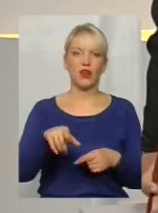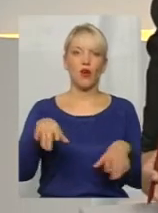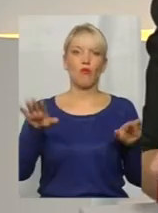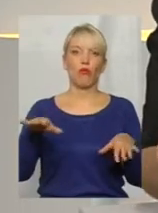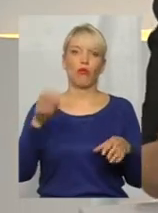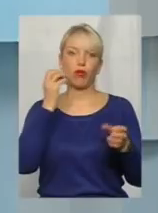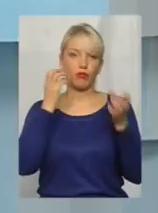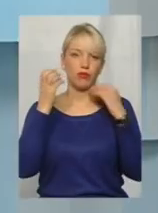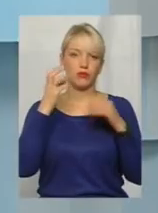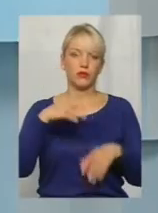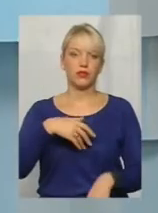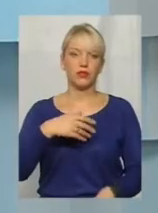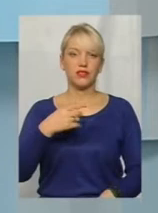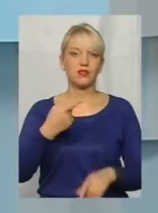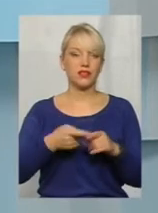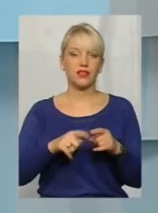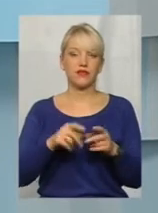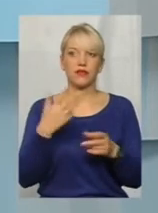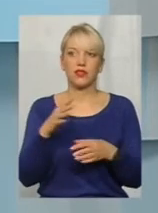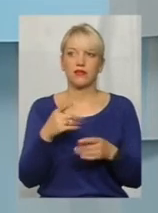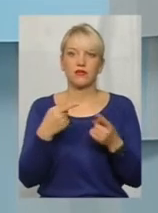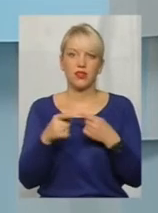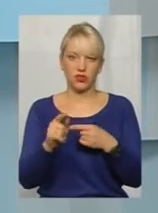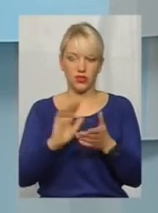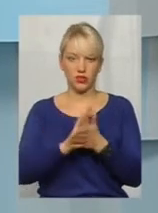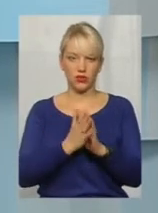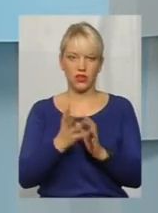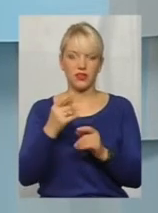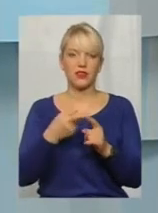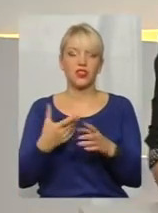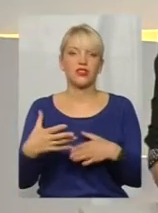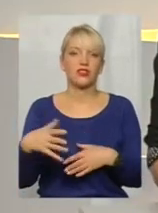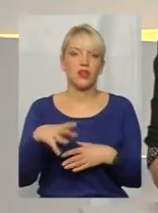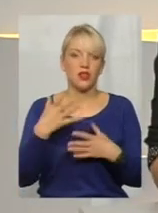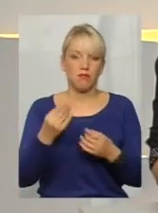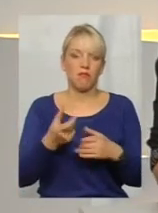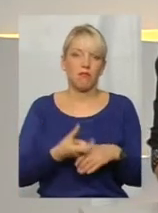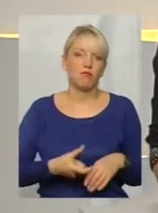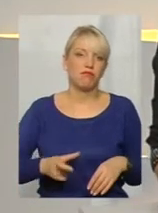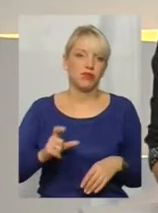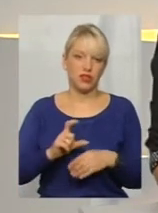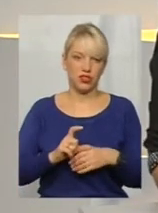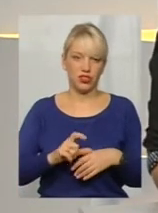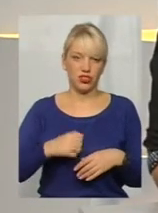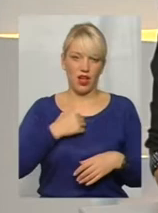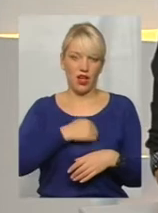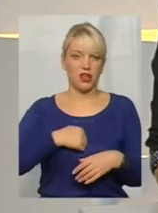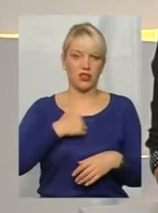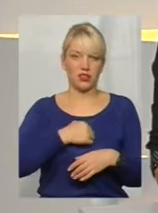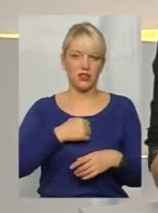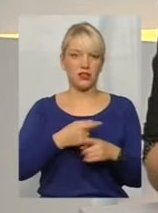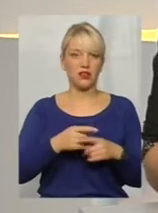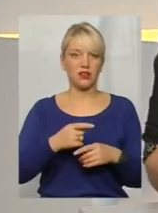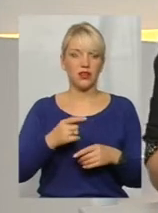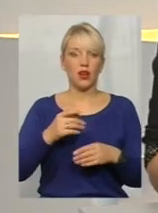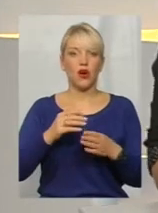третя ситуація, коли це ще більше так мотивує до якоїсь навіть агресії